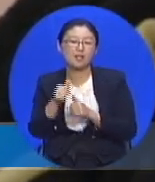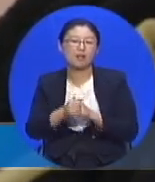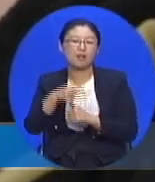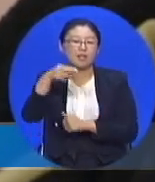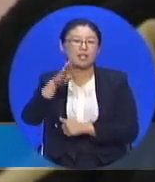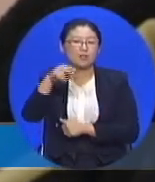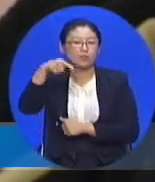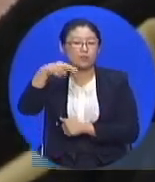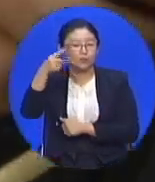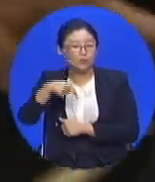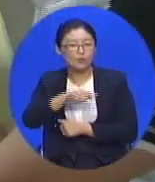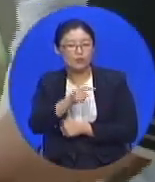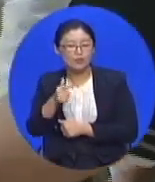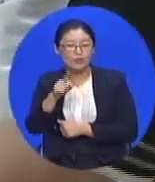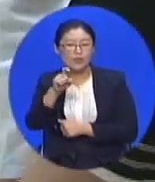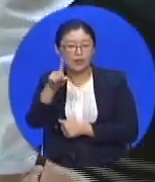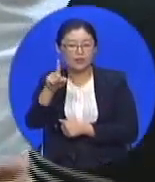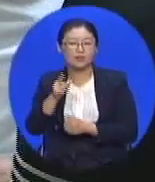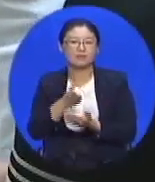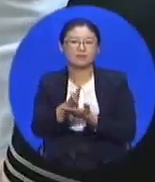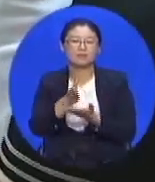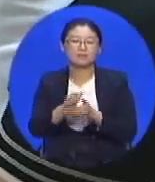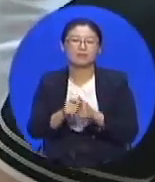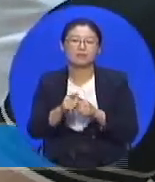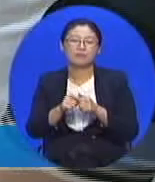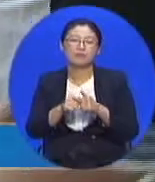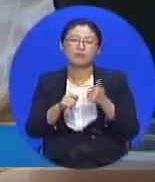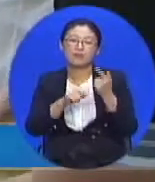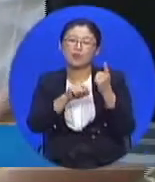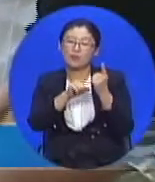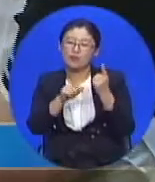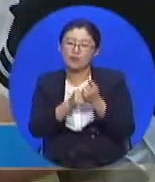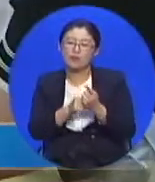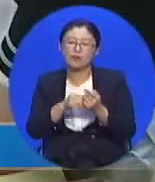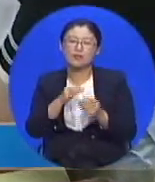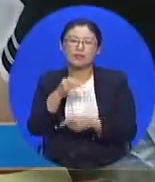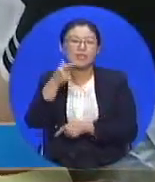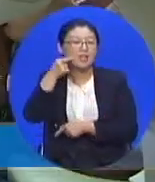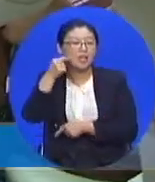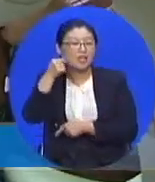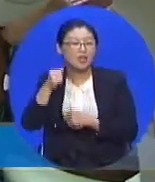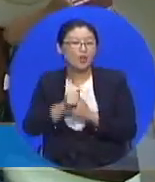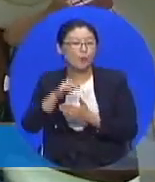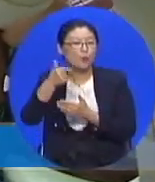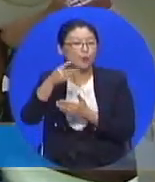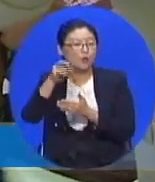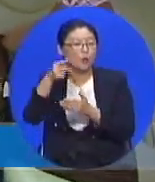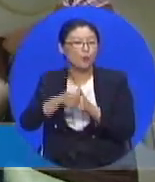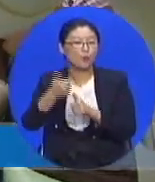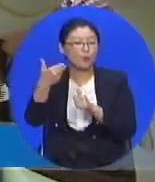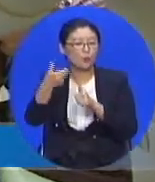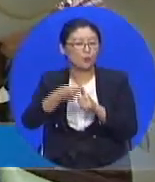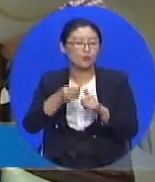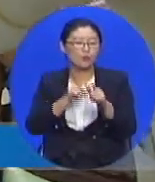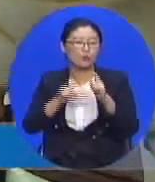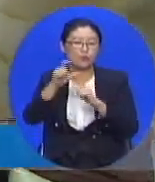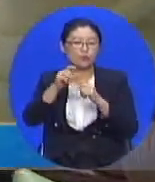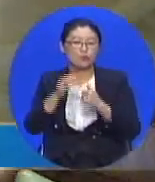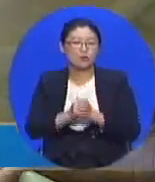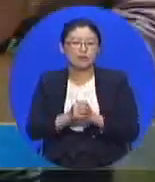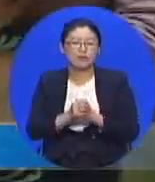등 11가지입니다. 또한 2월경에는 일본 뇌염 생백신도 국가예방접종 항목으로 추가해 무료접종